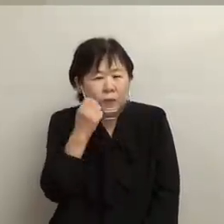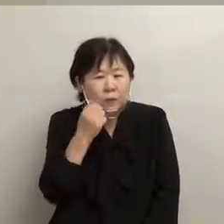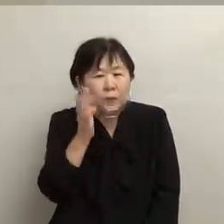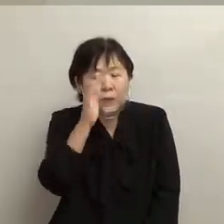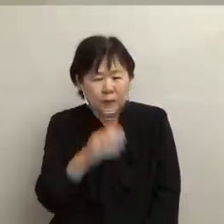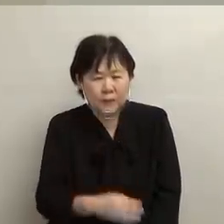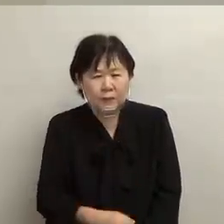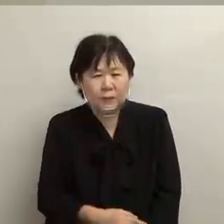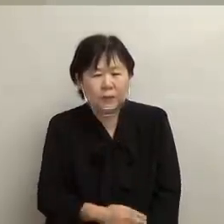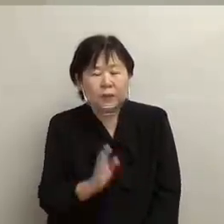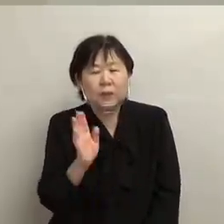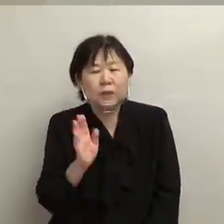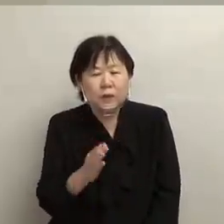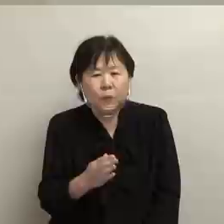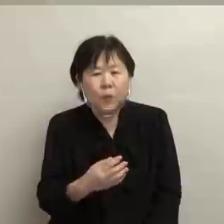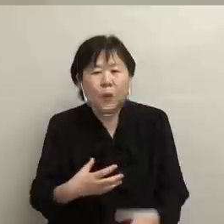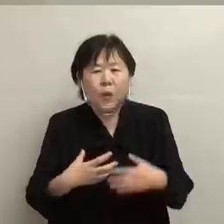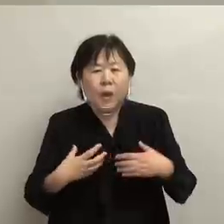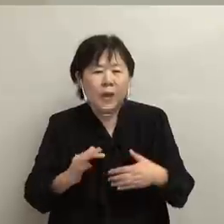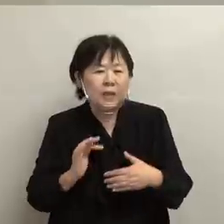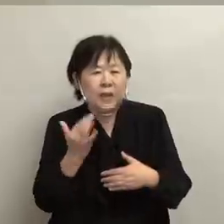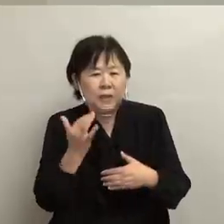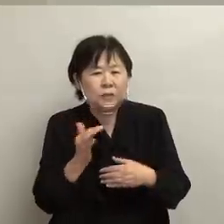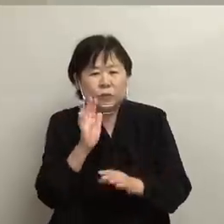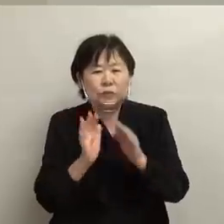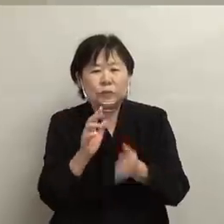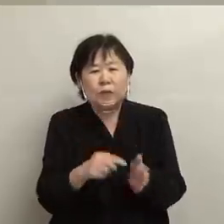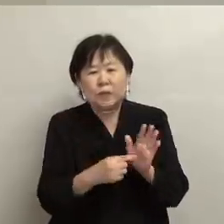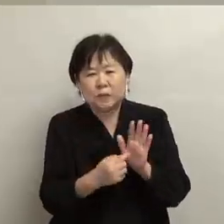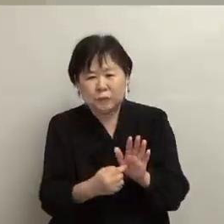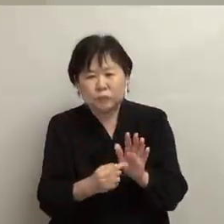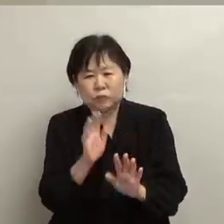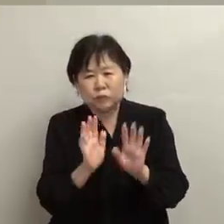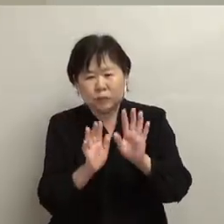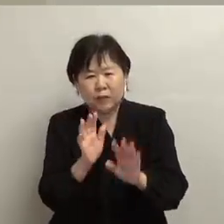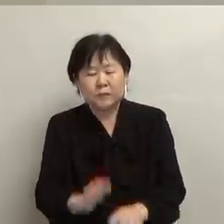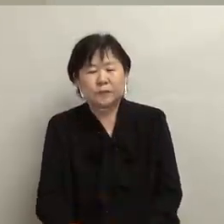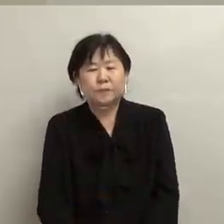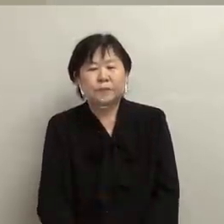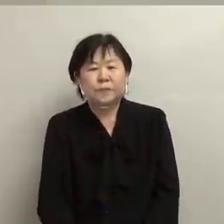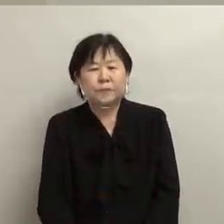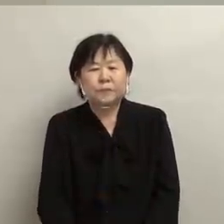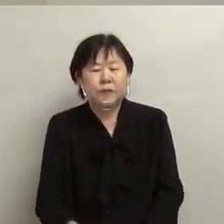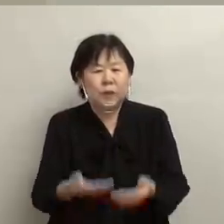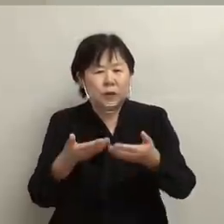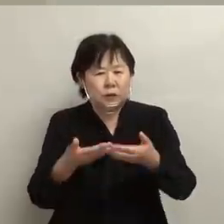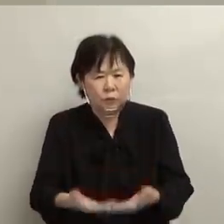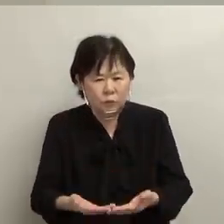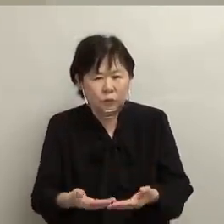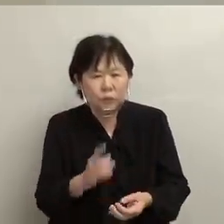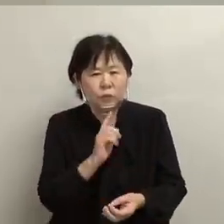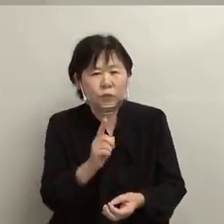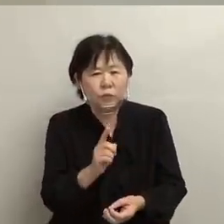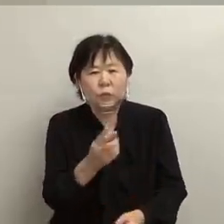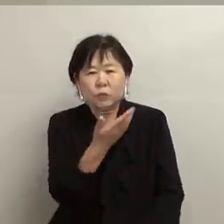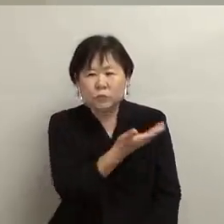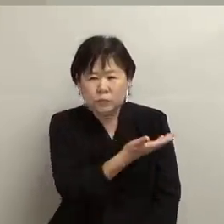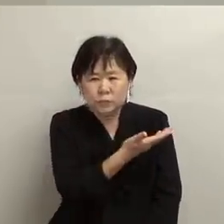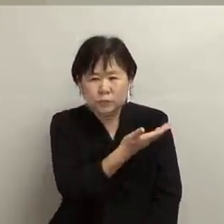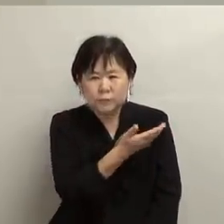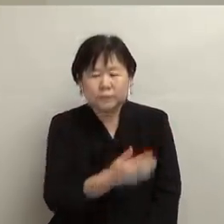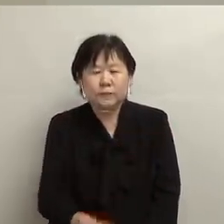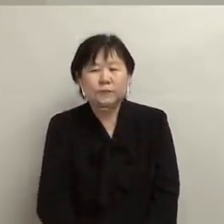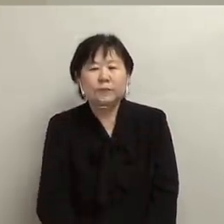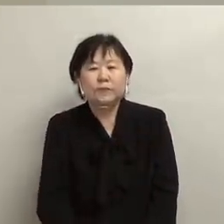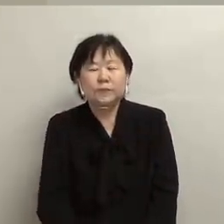初期ん初見ありということになっておりますさらに重症となるとここですね